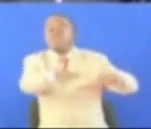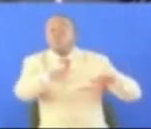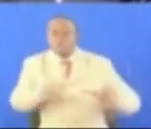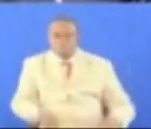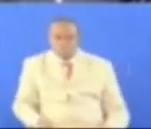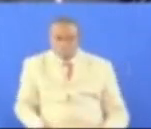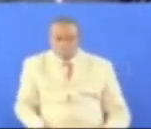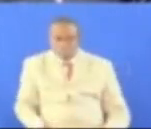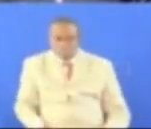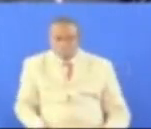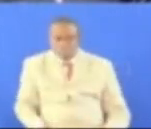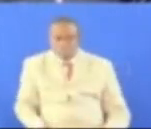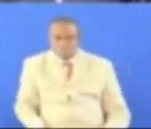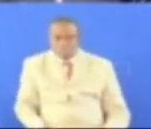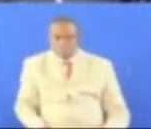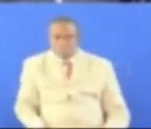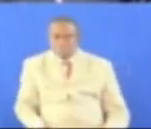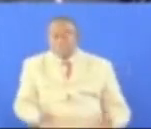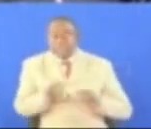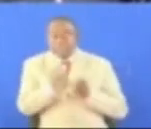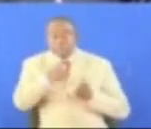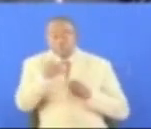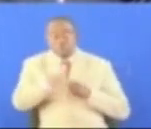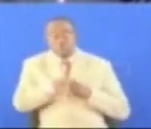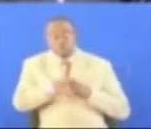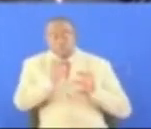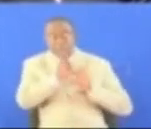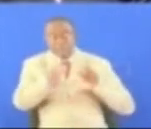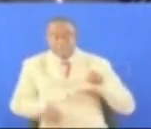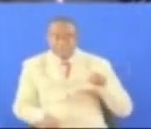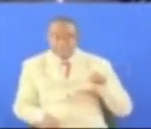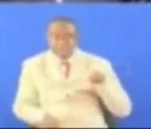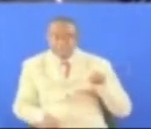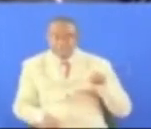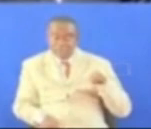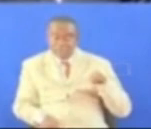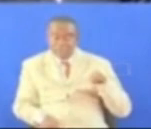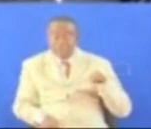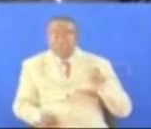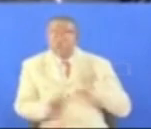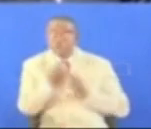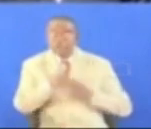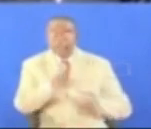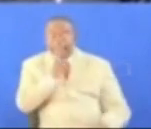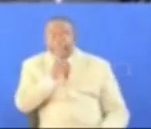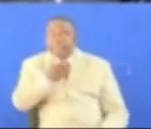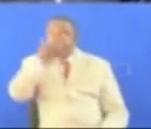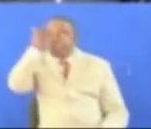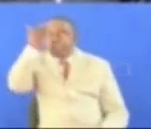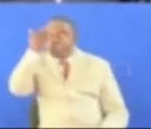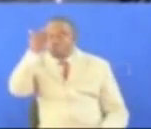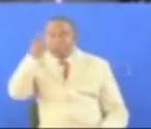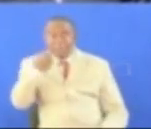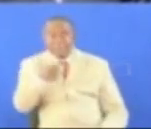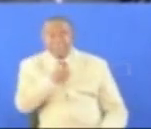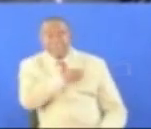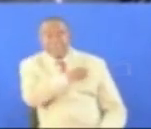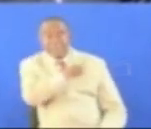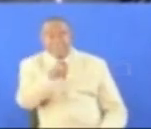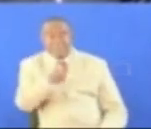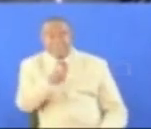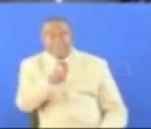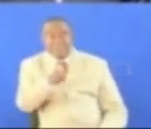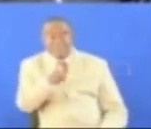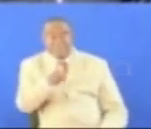Na tusiposumia neema hii vizuri, leo tukikaa kimya Mungu atainua mawe atasema, ila sisi na uzao